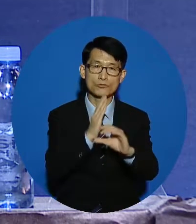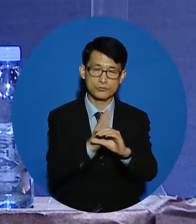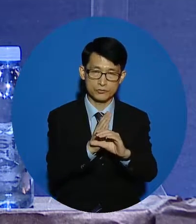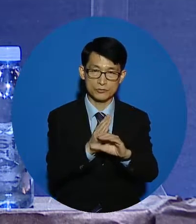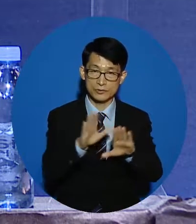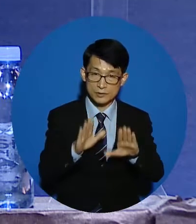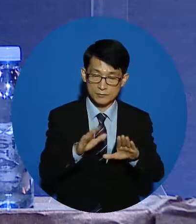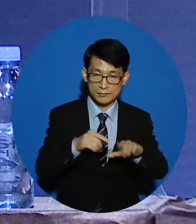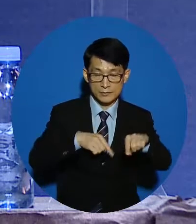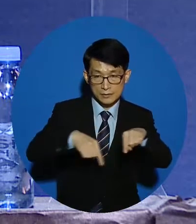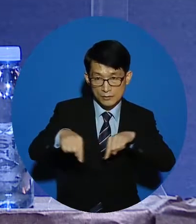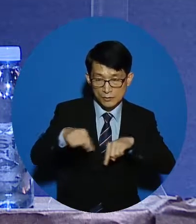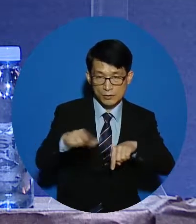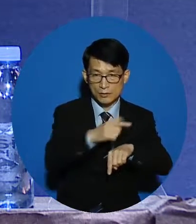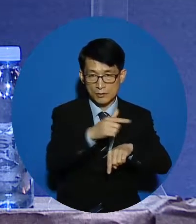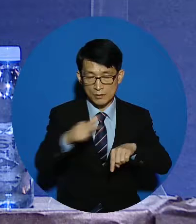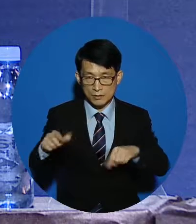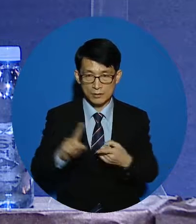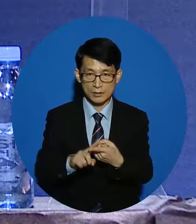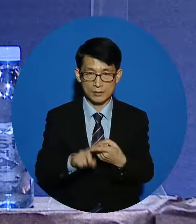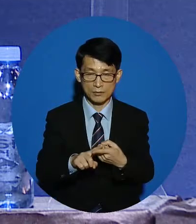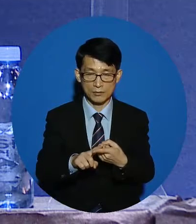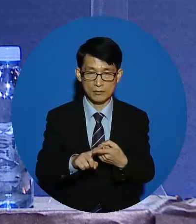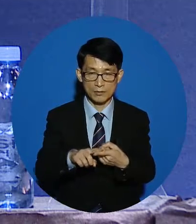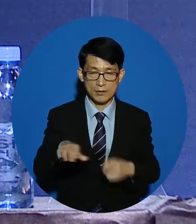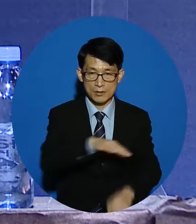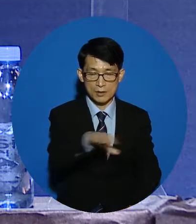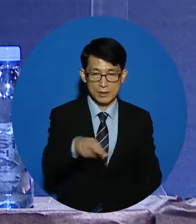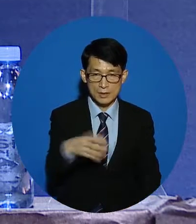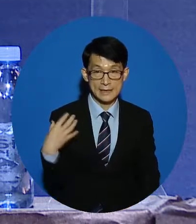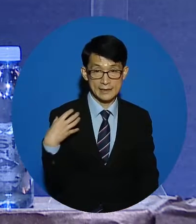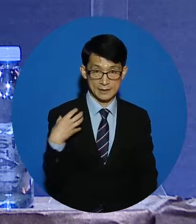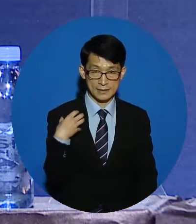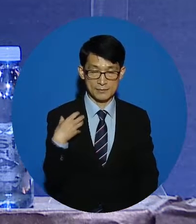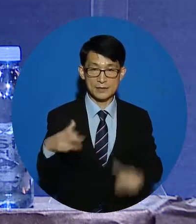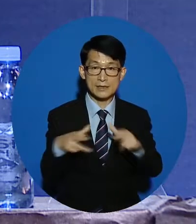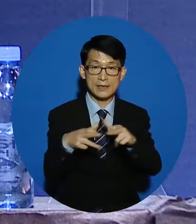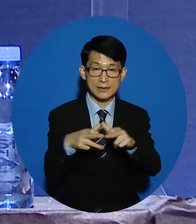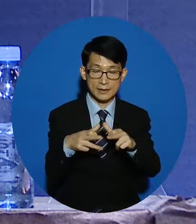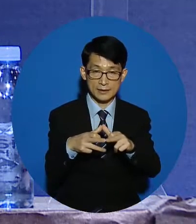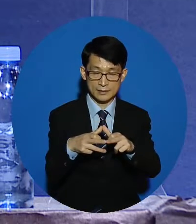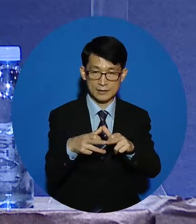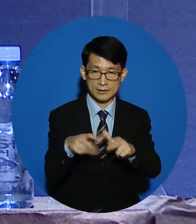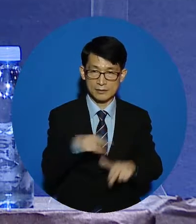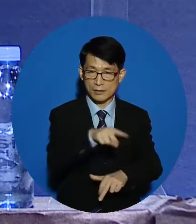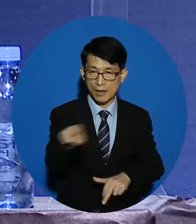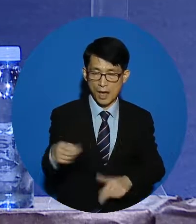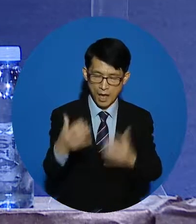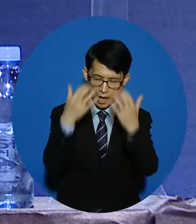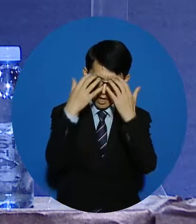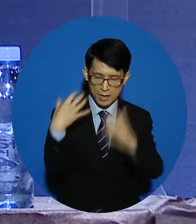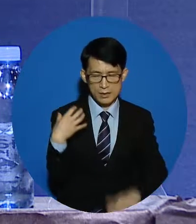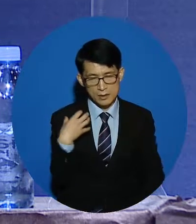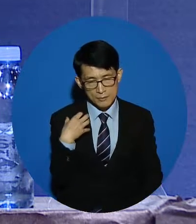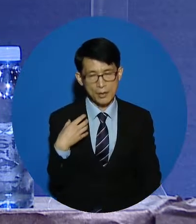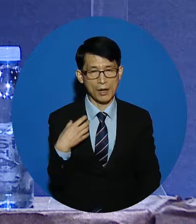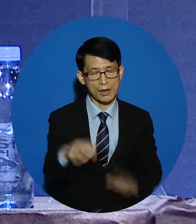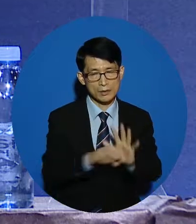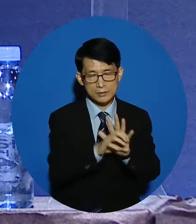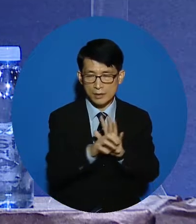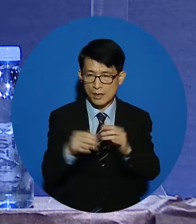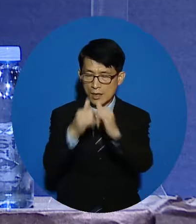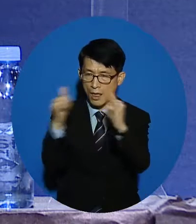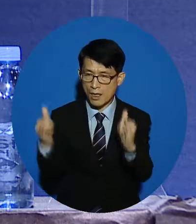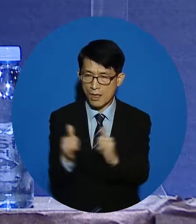사회 시스템 속에서 구조적 차별을 감당하며 살고 있는 장애인들에게는 코로나로 인한 사회